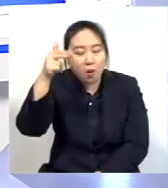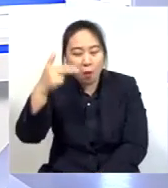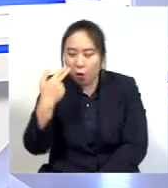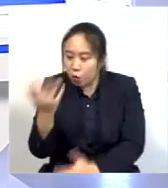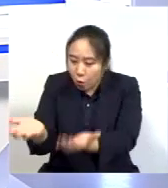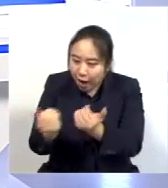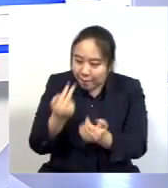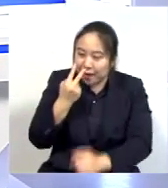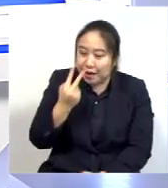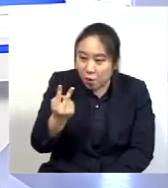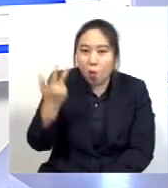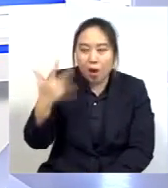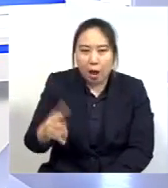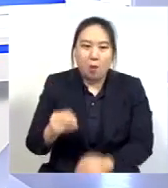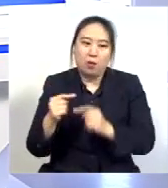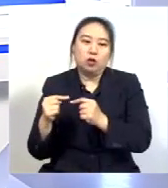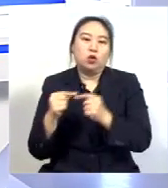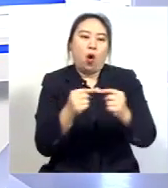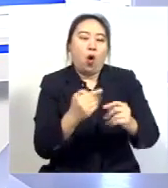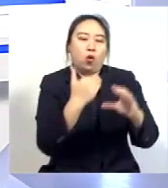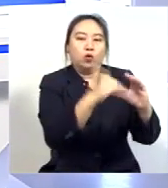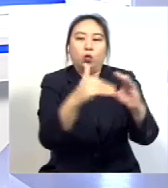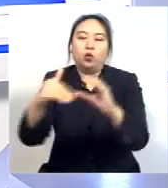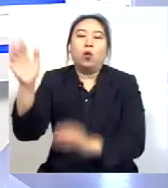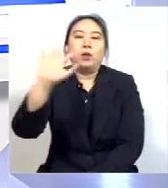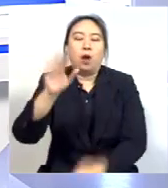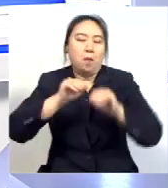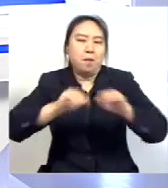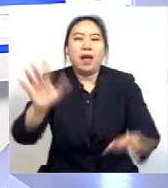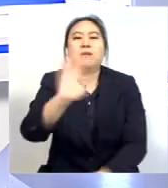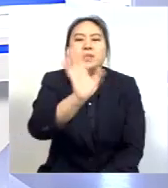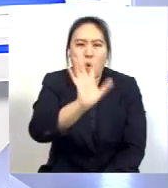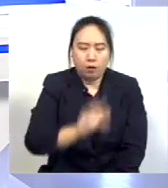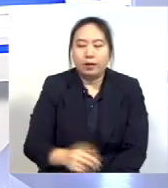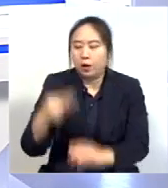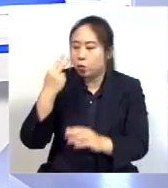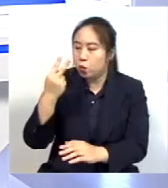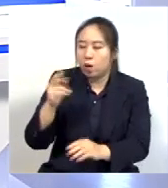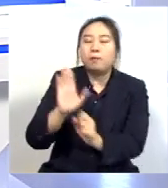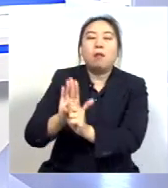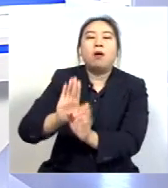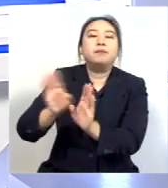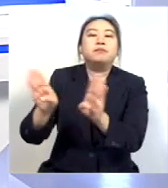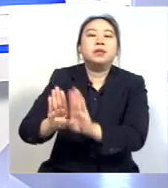ไม่ต้องส่งต่อไม่ต้องแชร ์ นะคะเก็บเอาไว้ไม่ต้องคือส่งไปมันก็จะยิ่งสร้างความช้ำใจให้กับคนในครอบครัว